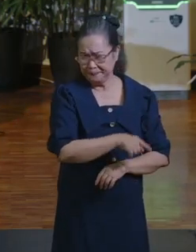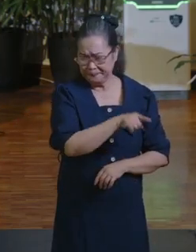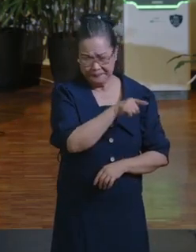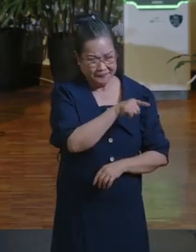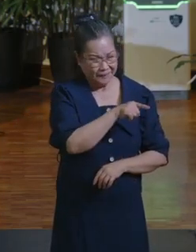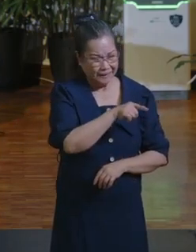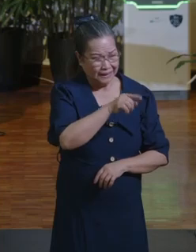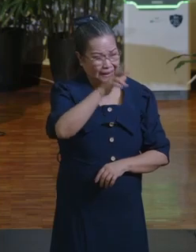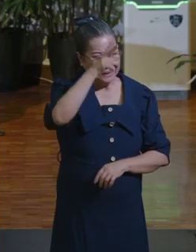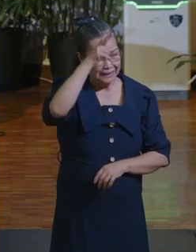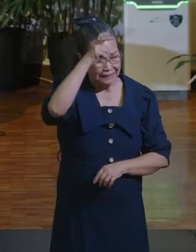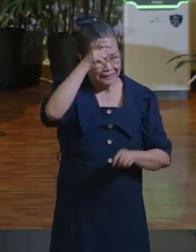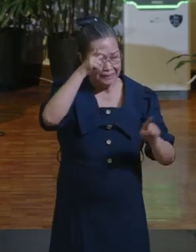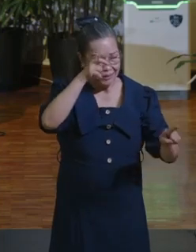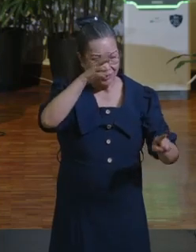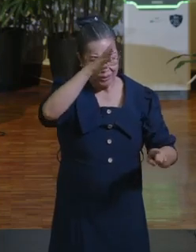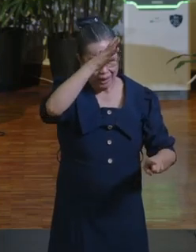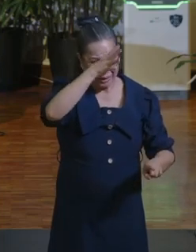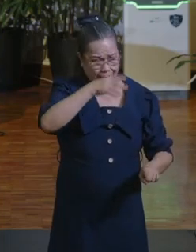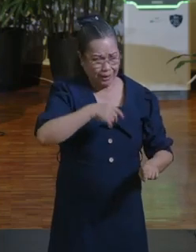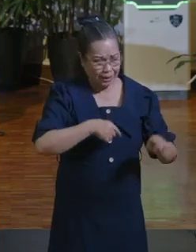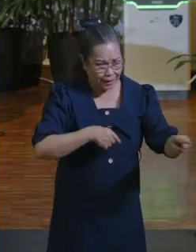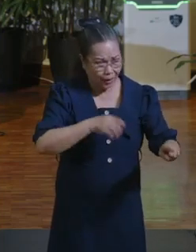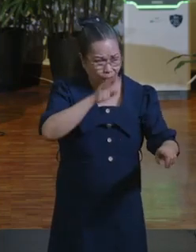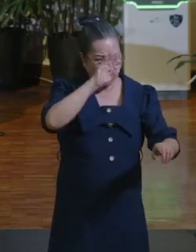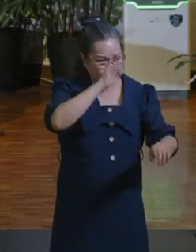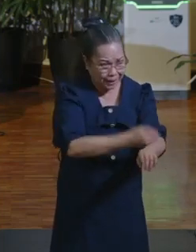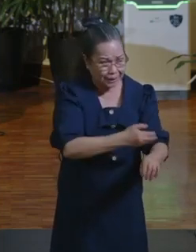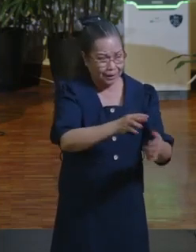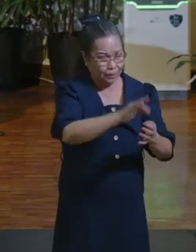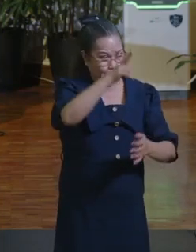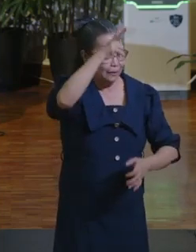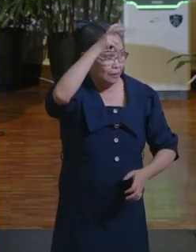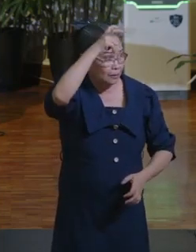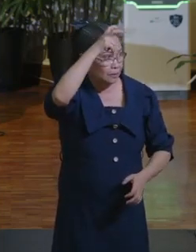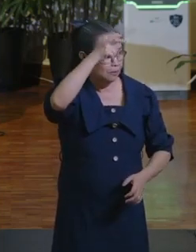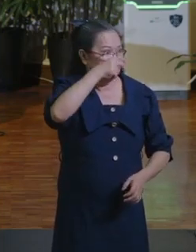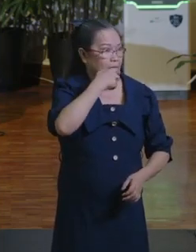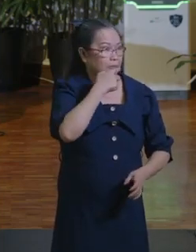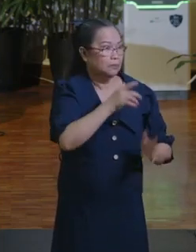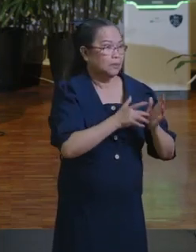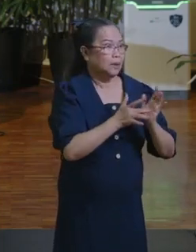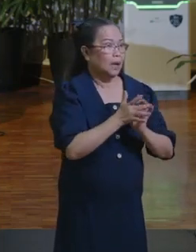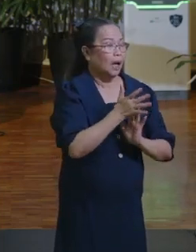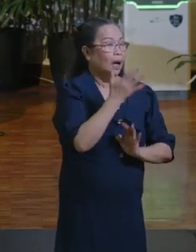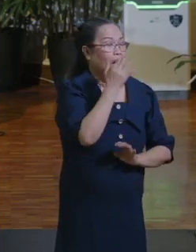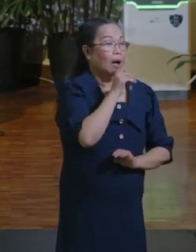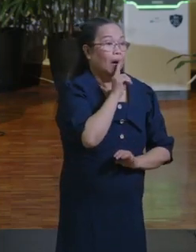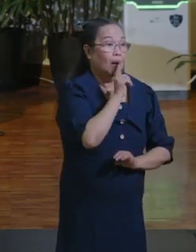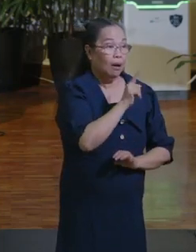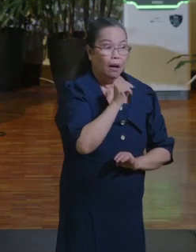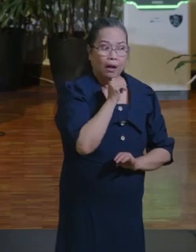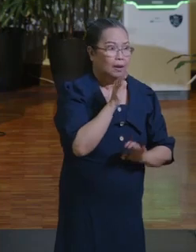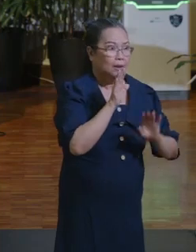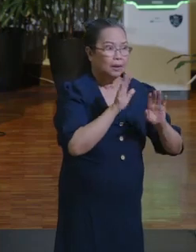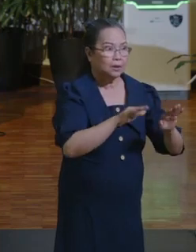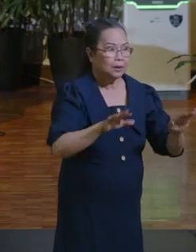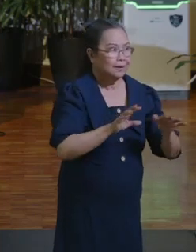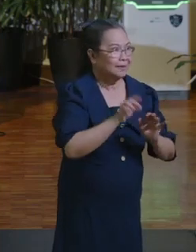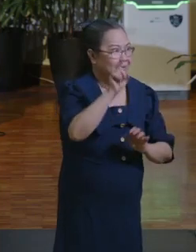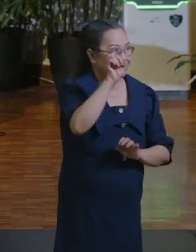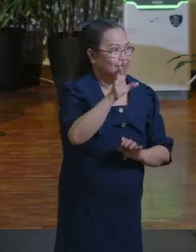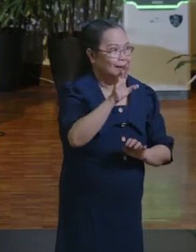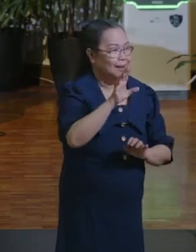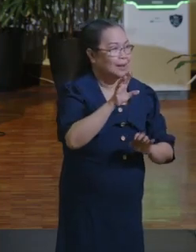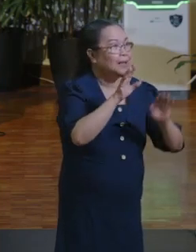of your father the devil." John 8:44. So hindi sila sons of God.